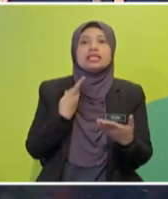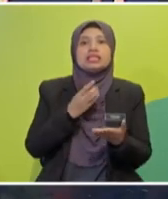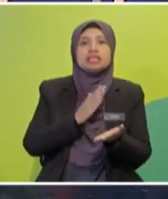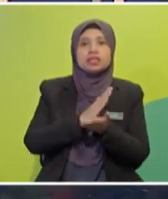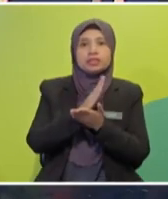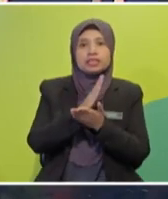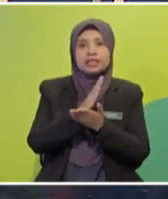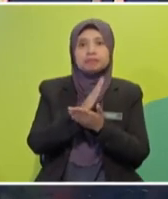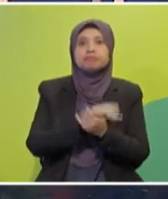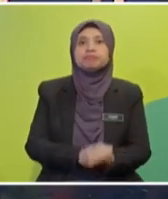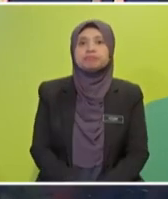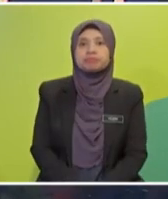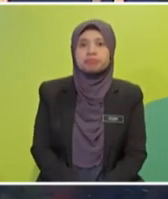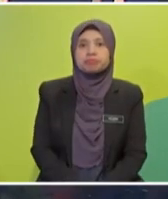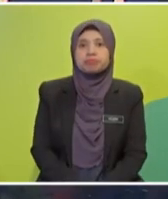dengan Ustazah.